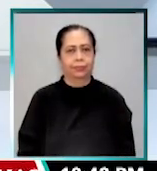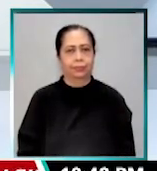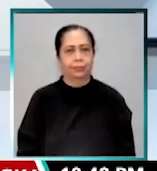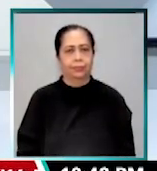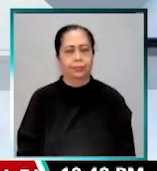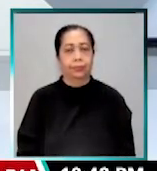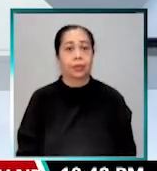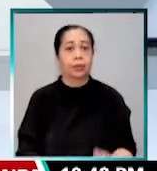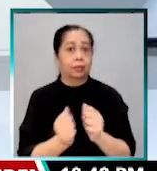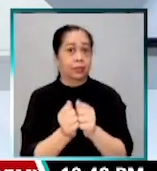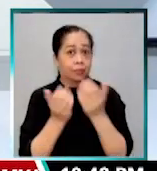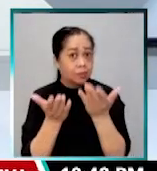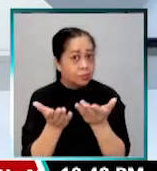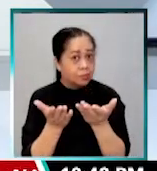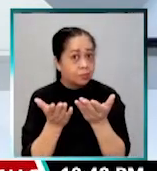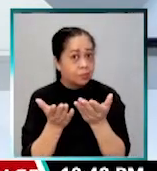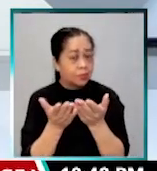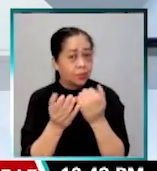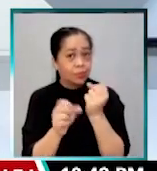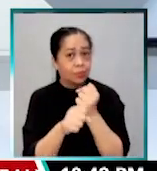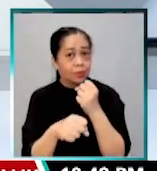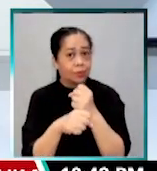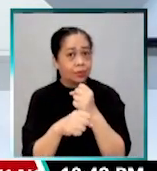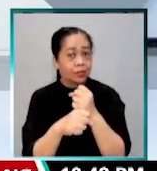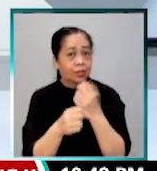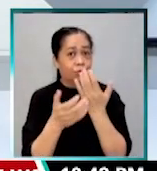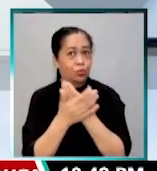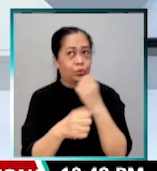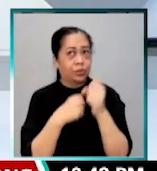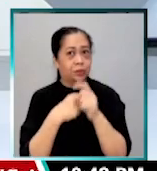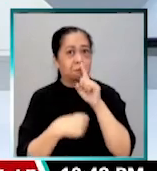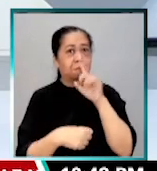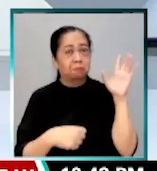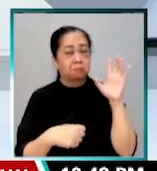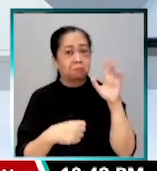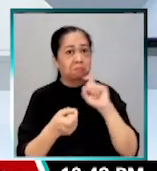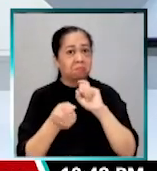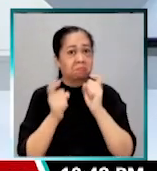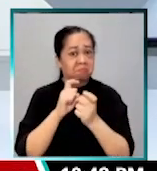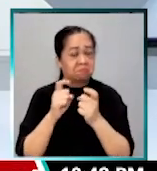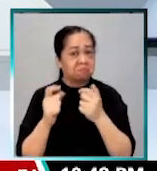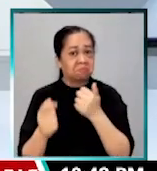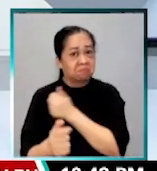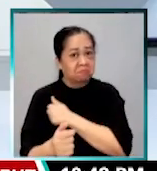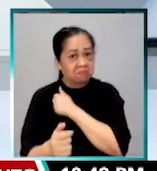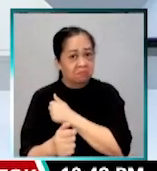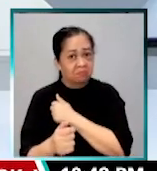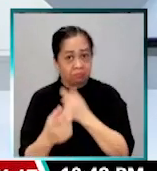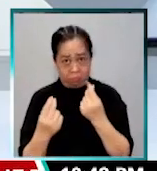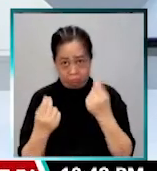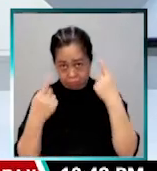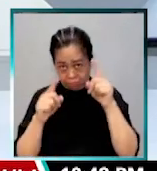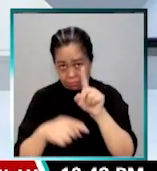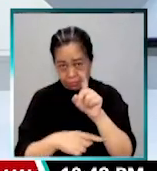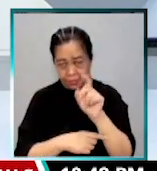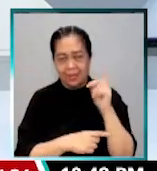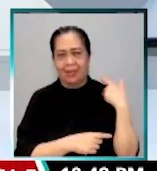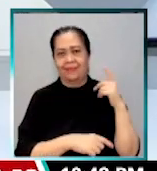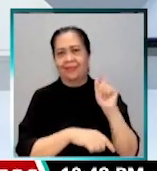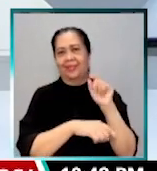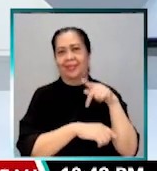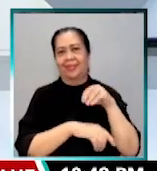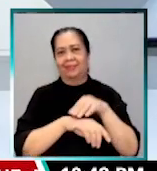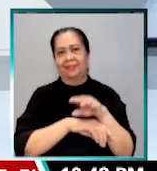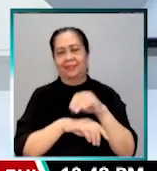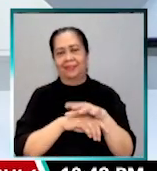Kabilang ba kayo sa mga gumagawa ng New Year's Resolution pagbagong taon? Natutupad ba ang mga yan? Ang tips ng isang eksperto para